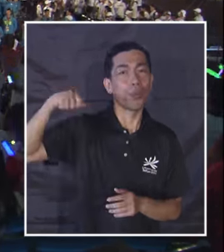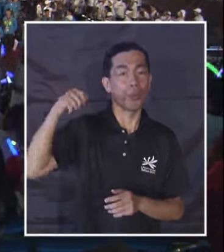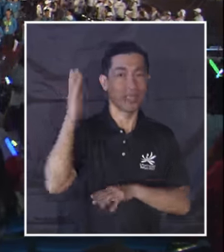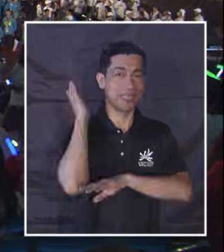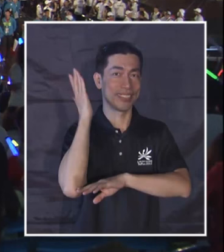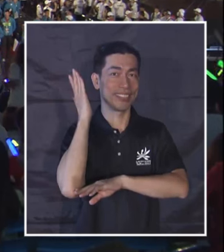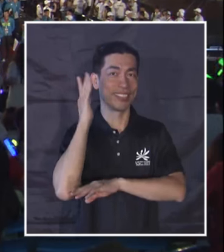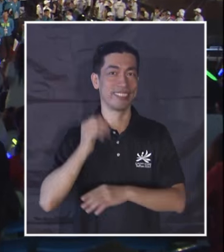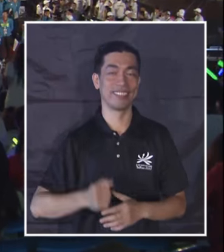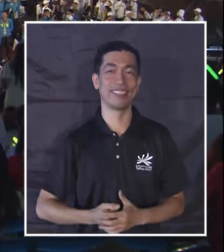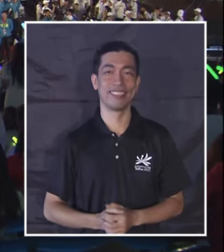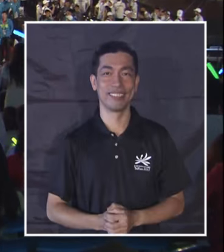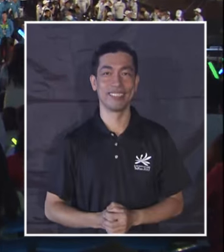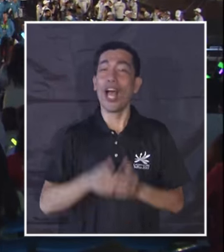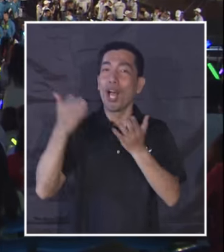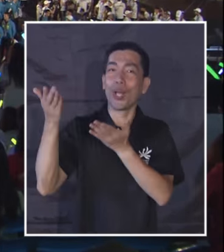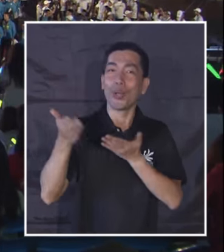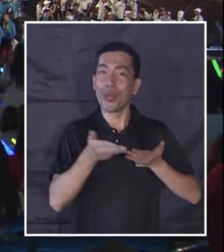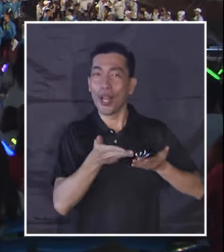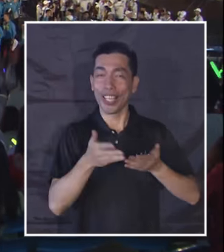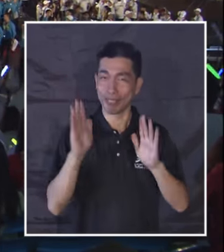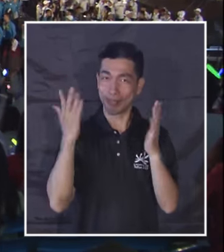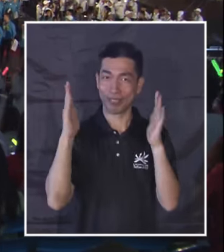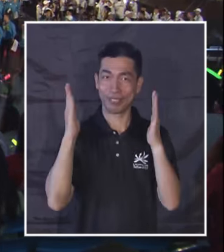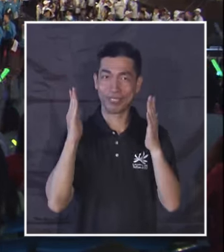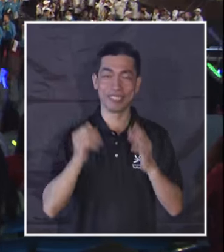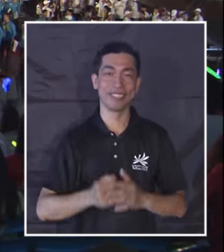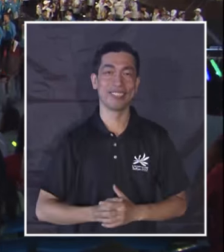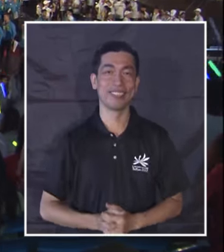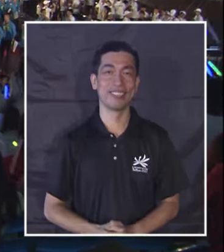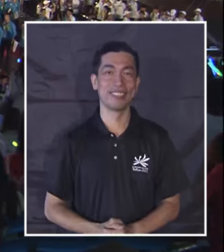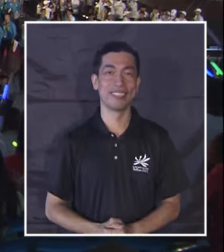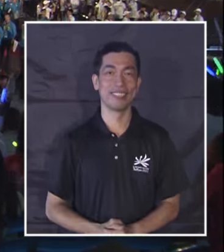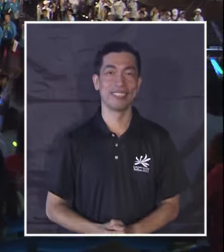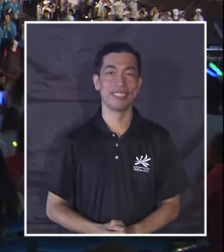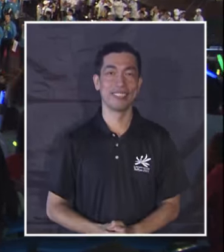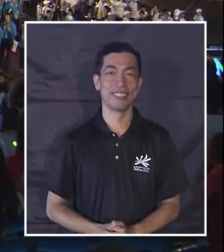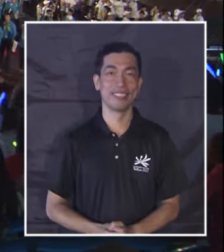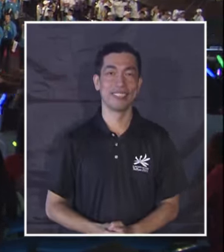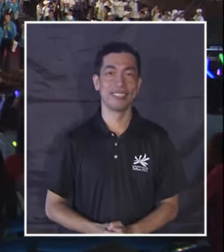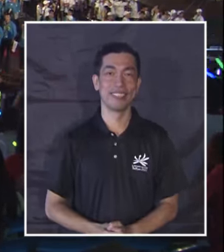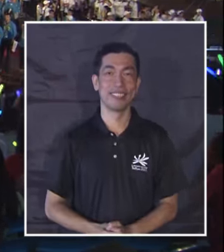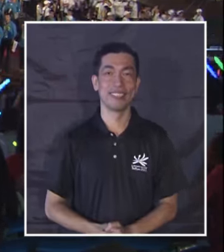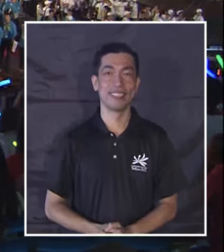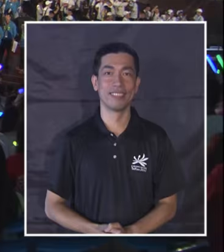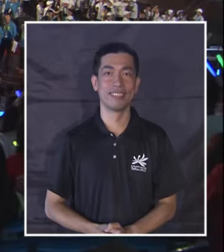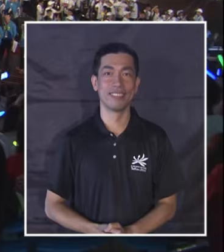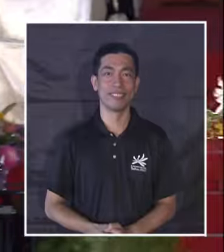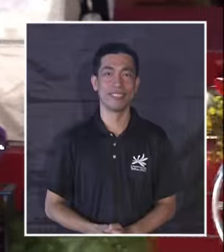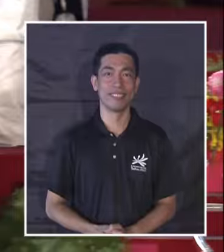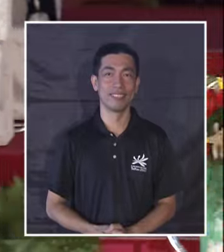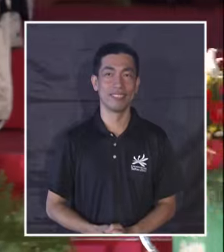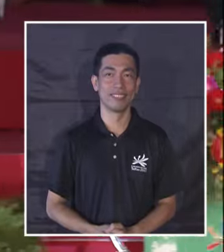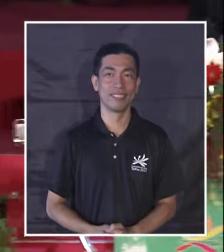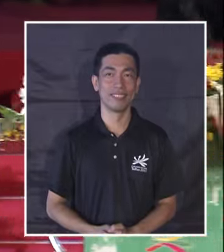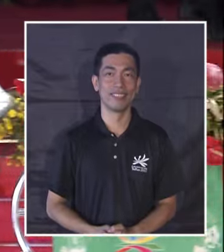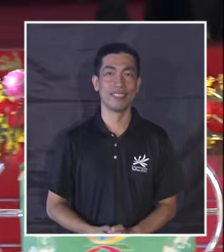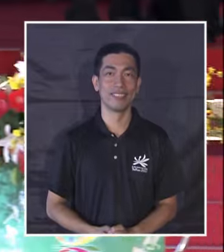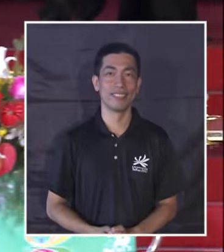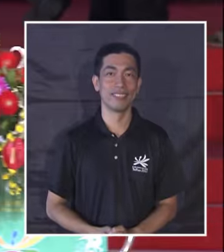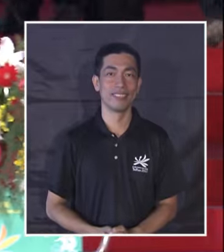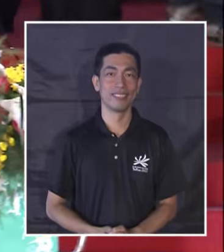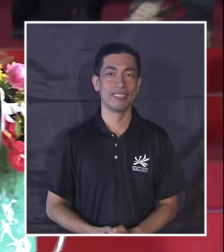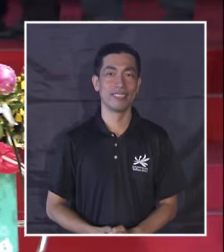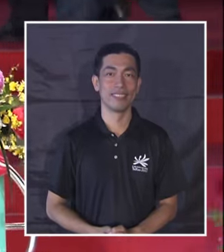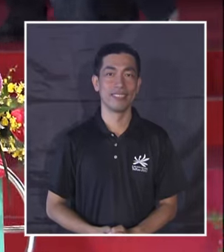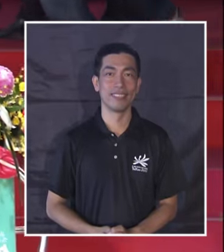句话。Let's welcome Dr. Valerie. Ladies and gentlemen, the chairman of the International Committee of Sports for the Deaf